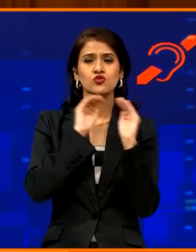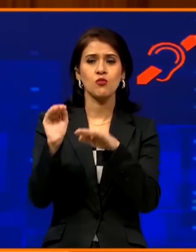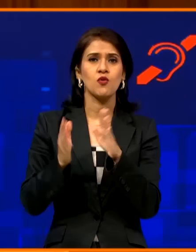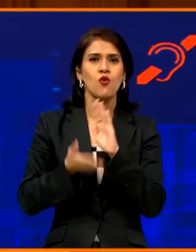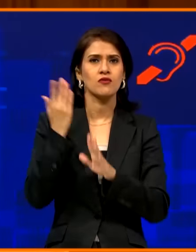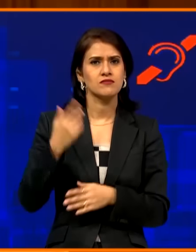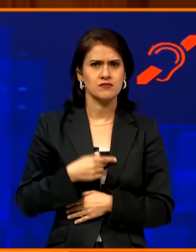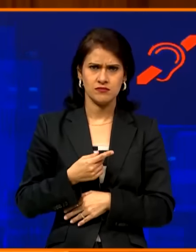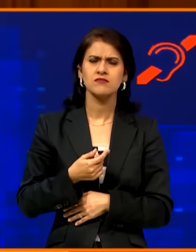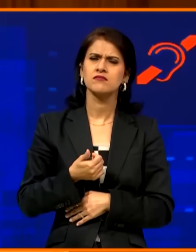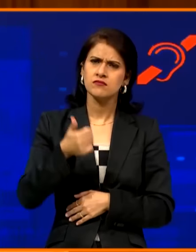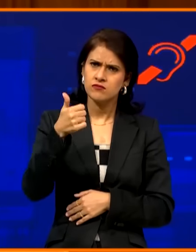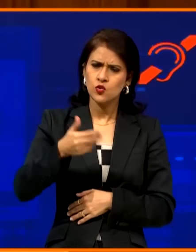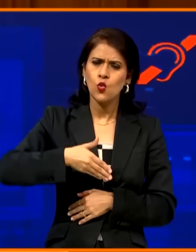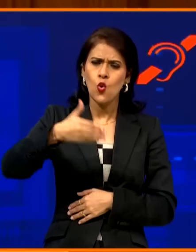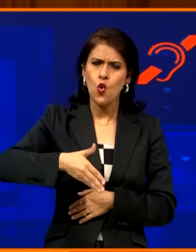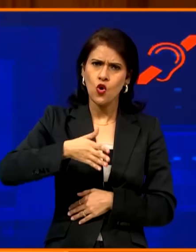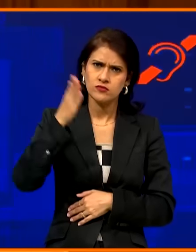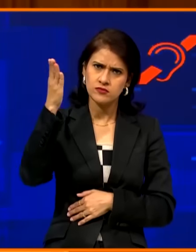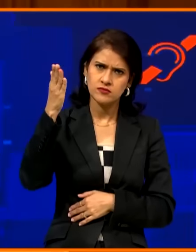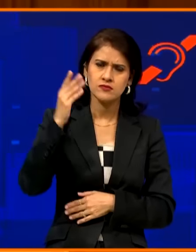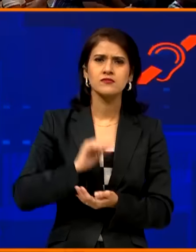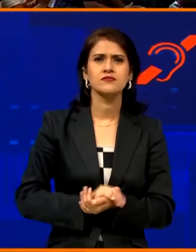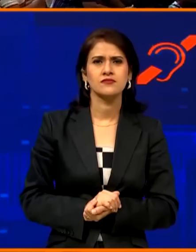हो बहुत मुबारक